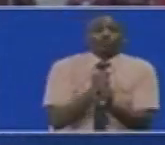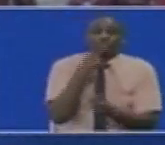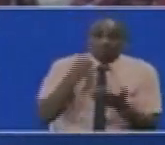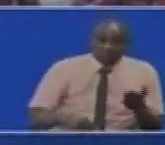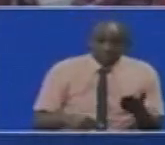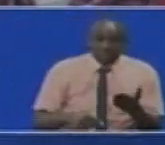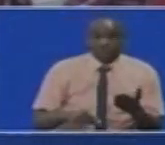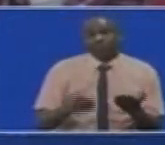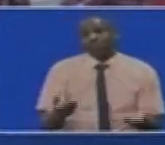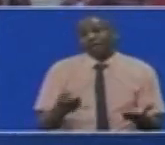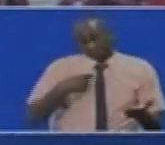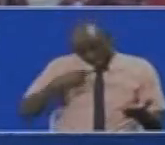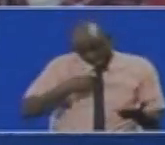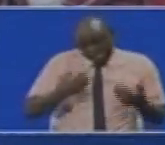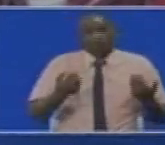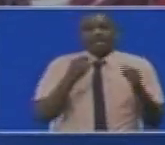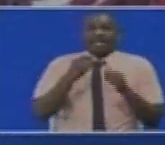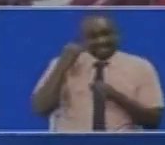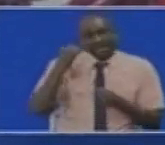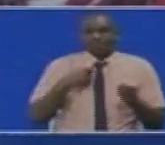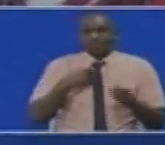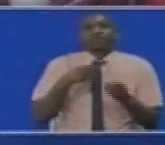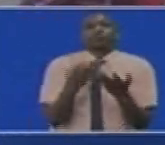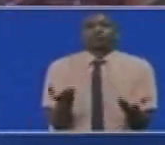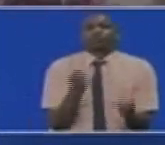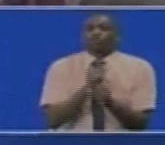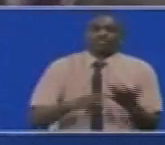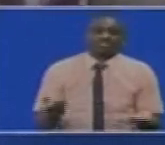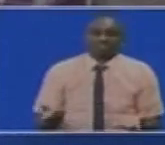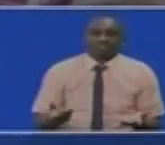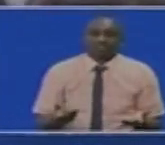mpaka ujue kama na sasa mtu kama mimi nitapitia wapi?